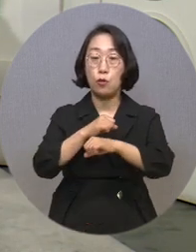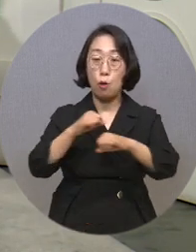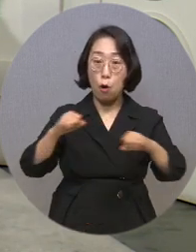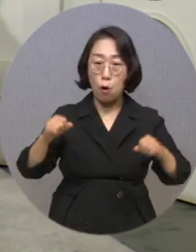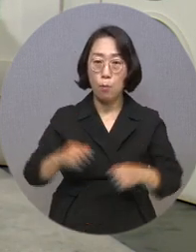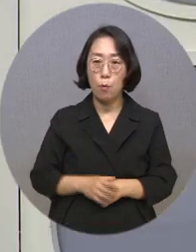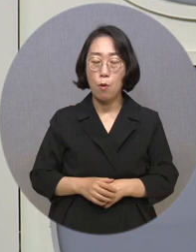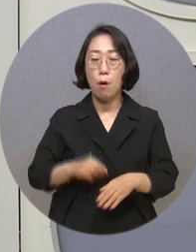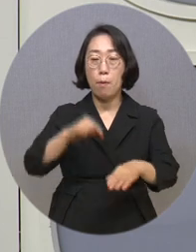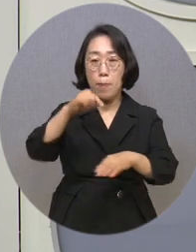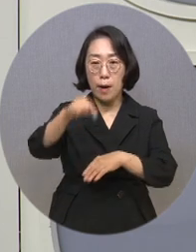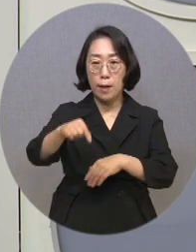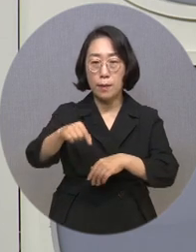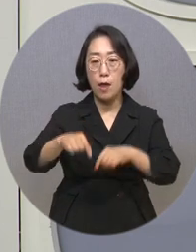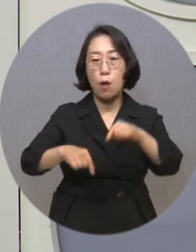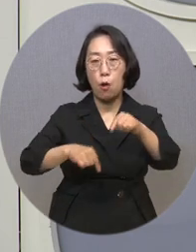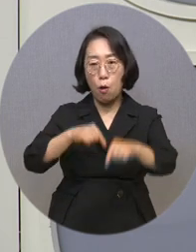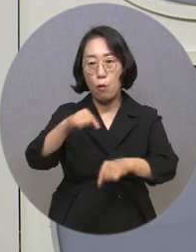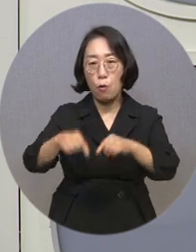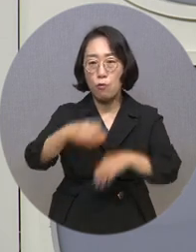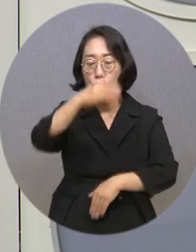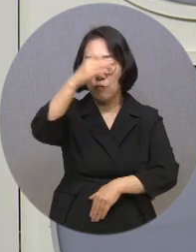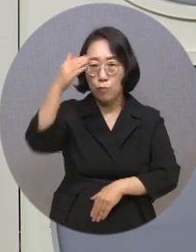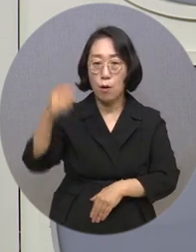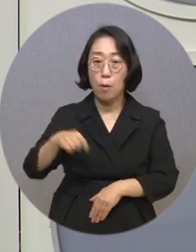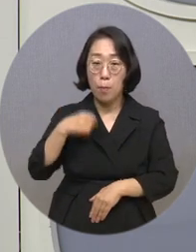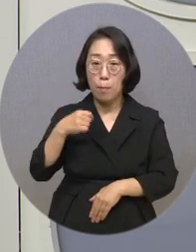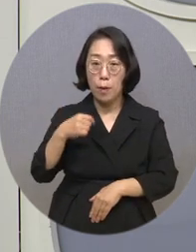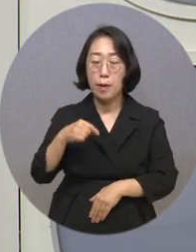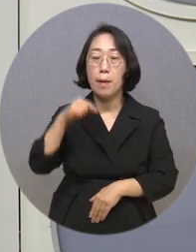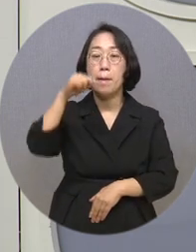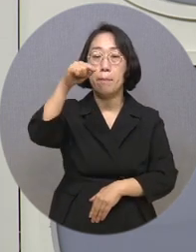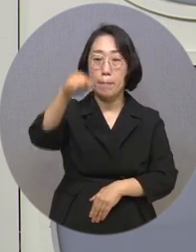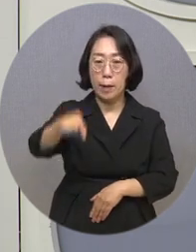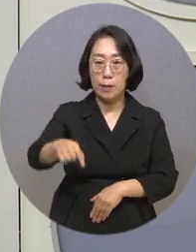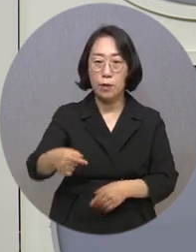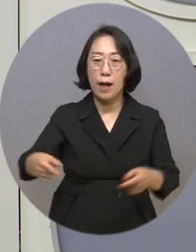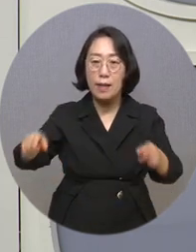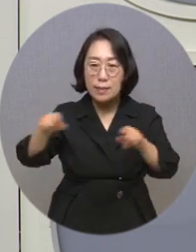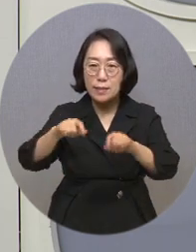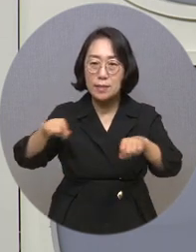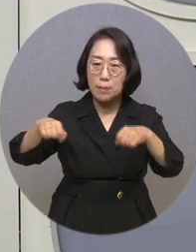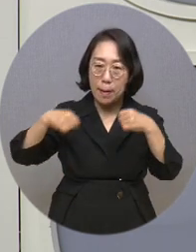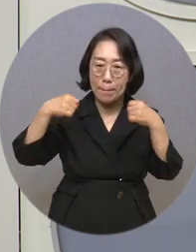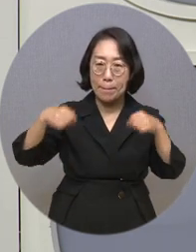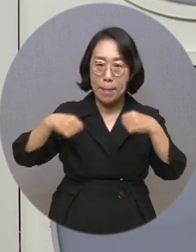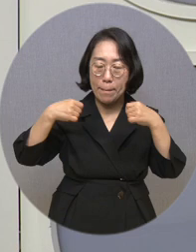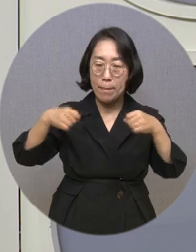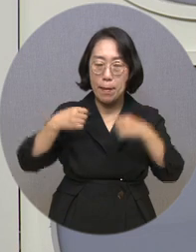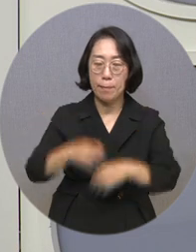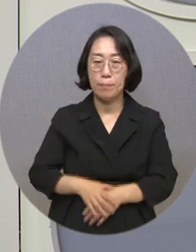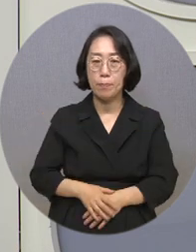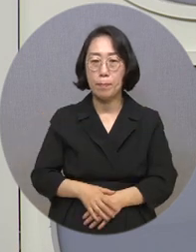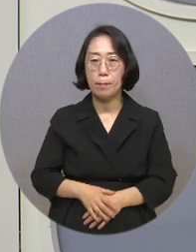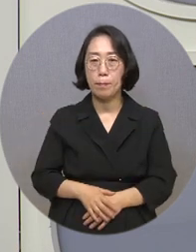넓어서 산책도 할 수 있게끔 하고 식사도 꼭 거실에 나와서 같이 할 수 있게끔 해요, 저희들이.